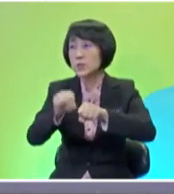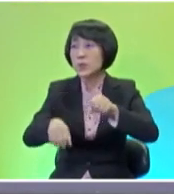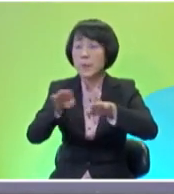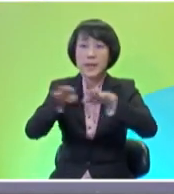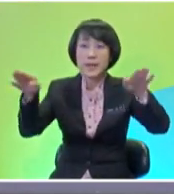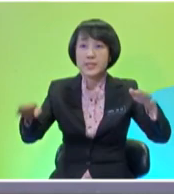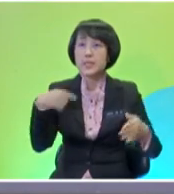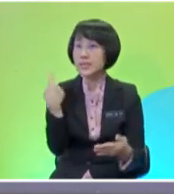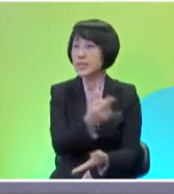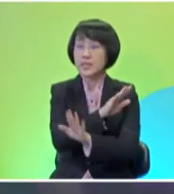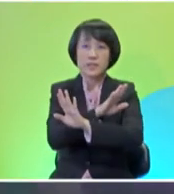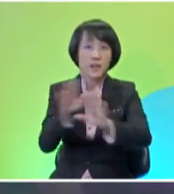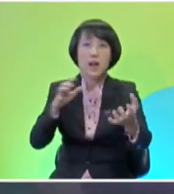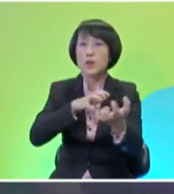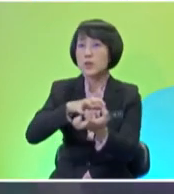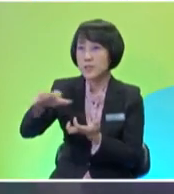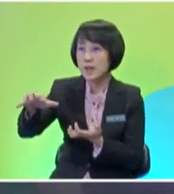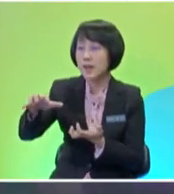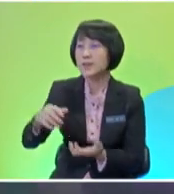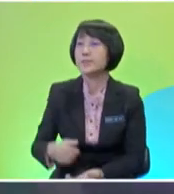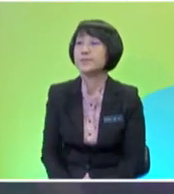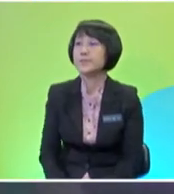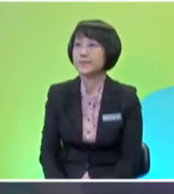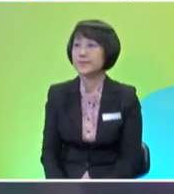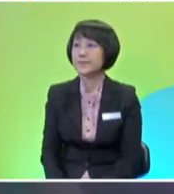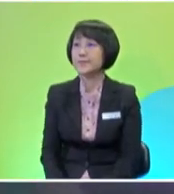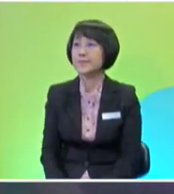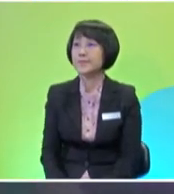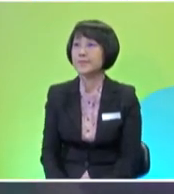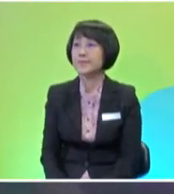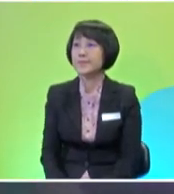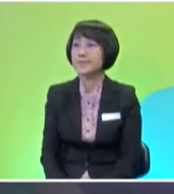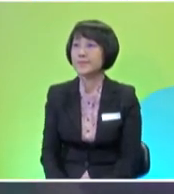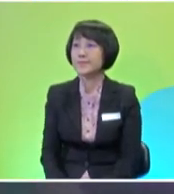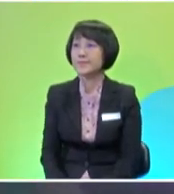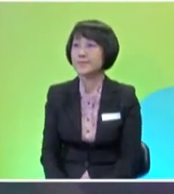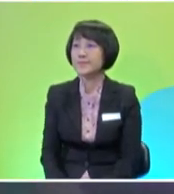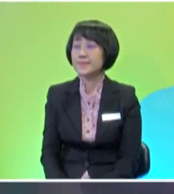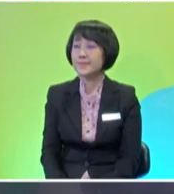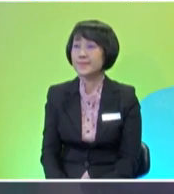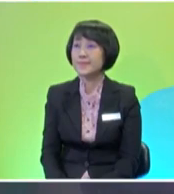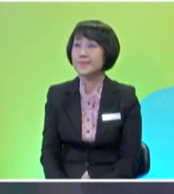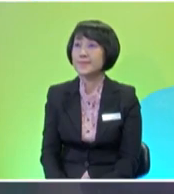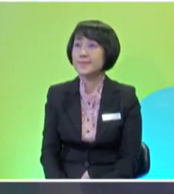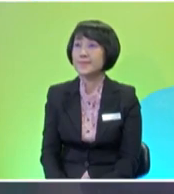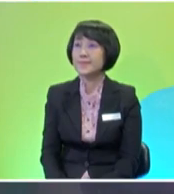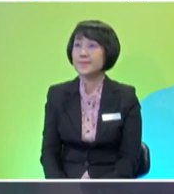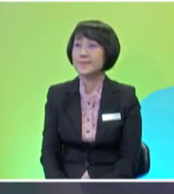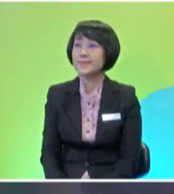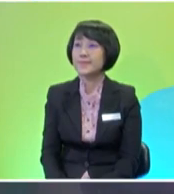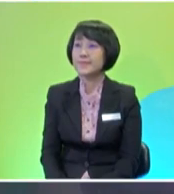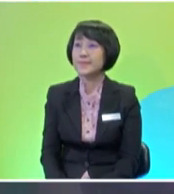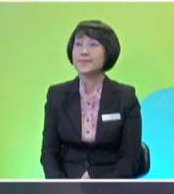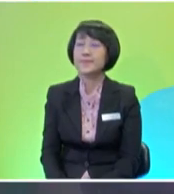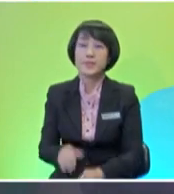tidak rosak. Meja kerja. Ya. Okay. Kadang-kadang macam cikgu cakap, dekat sekolah tu kita dah lapik dengan macam-macam. Ya, yeah, dan sebagainya.